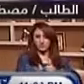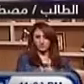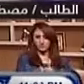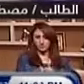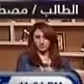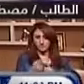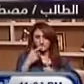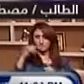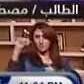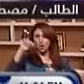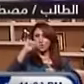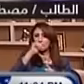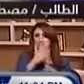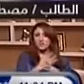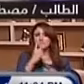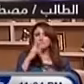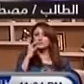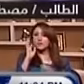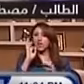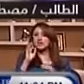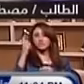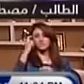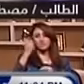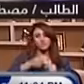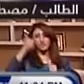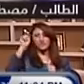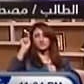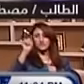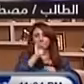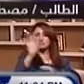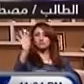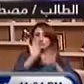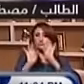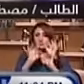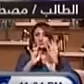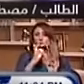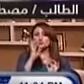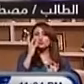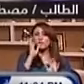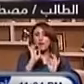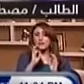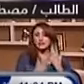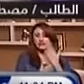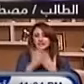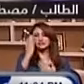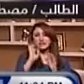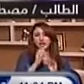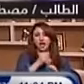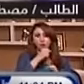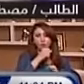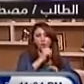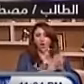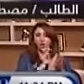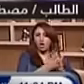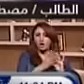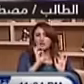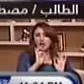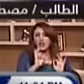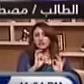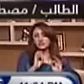يعني في افكار بناءه وفي حاجات جديده. دور الرئاسه انها تسمع